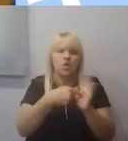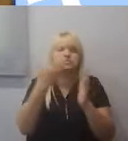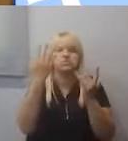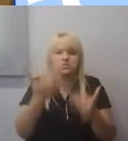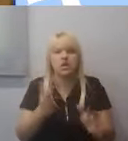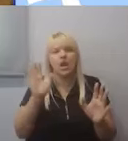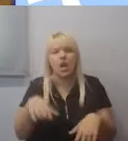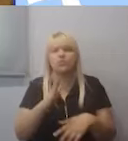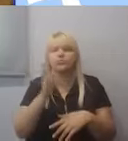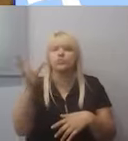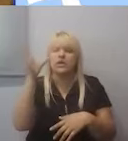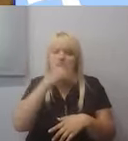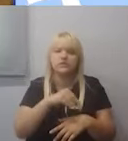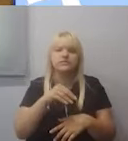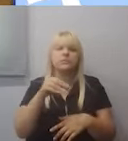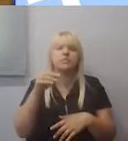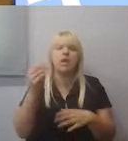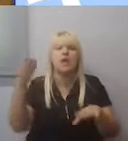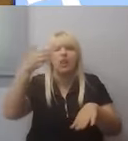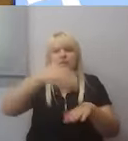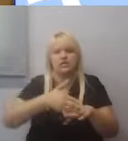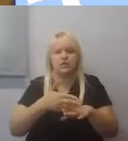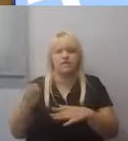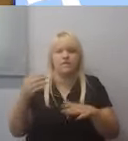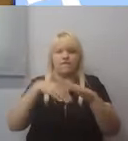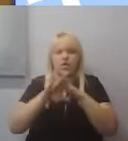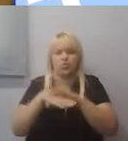alternatīvais tātad evakuācijas ceļš no